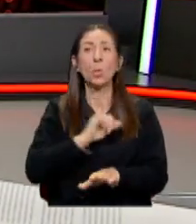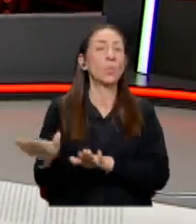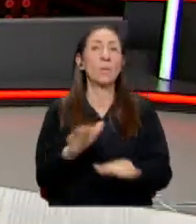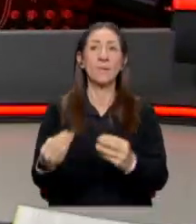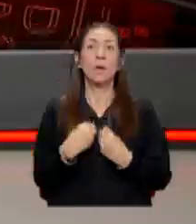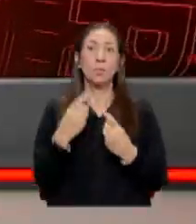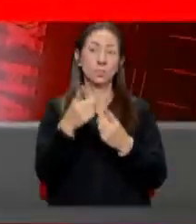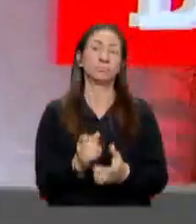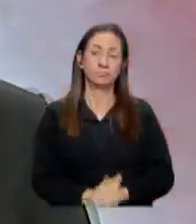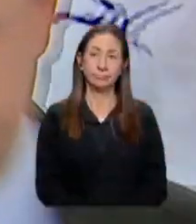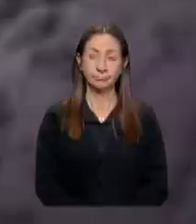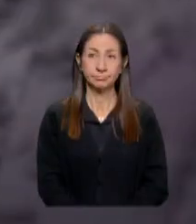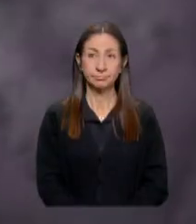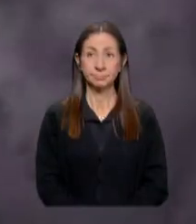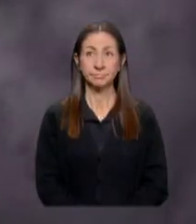deprem.